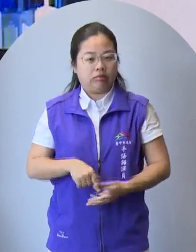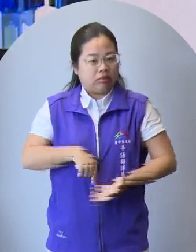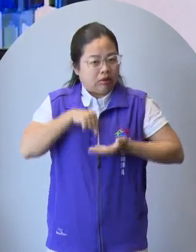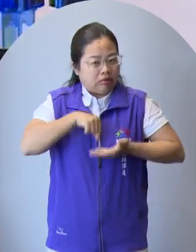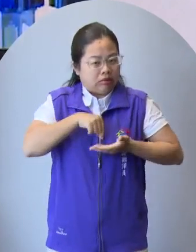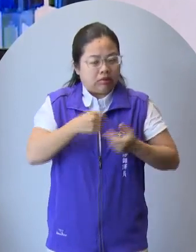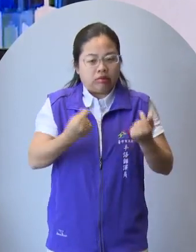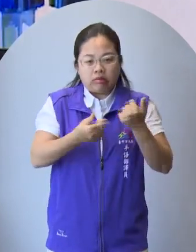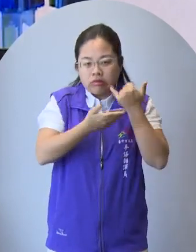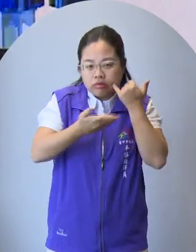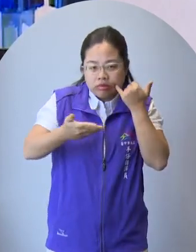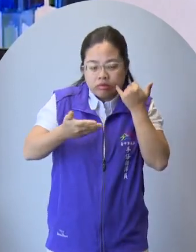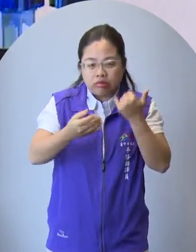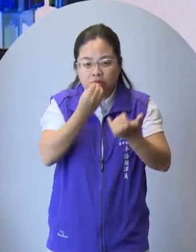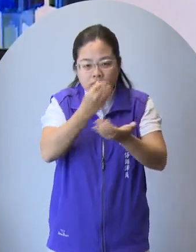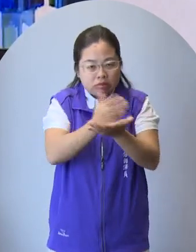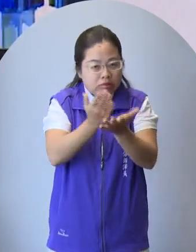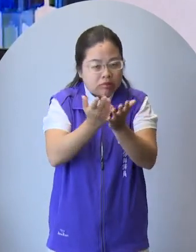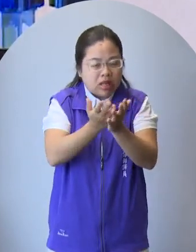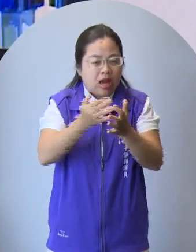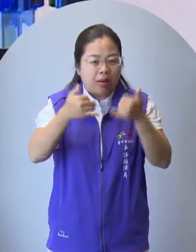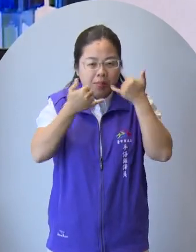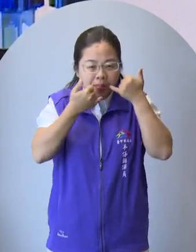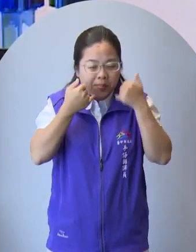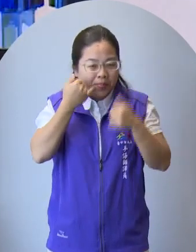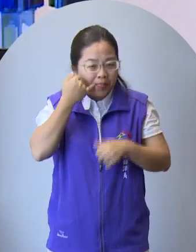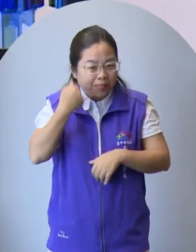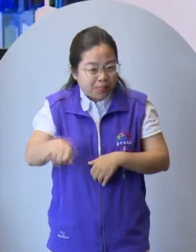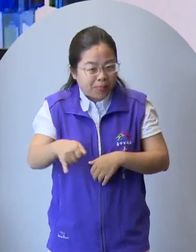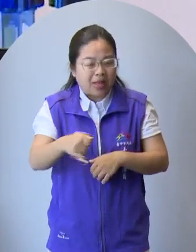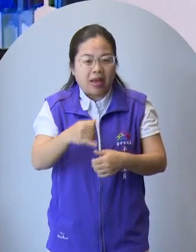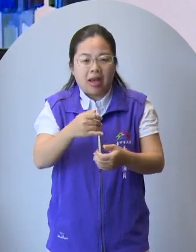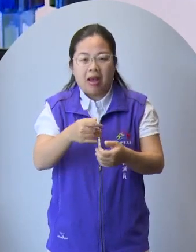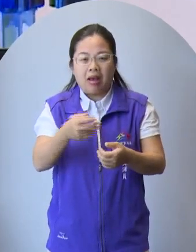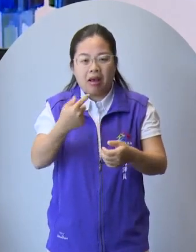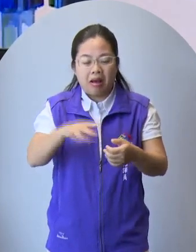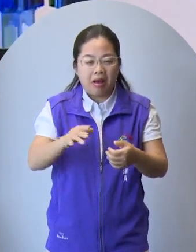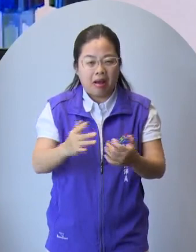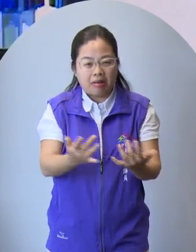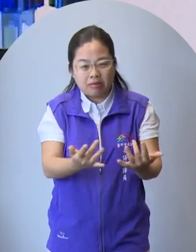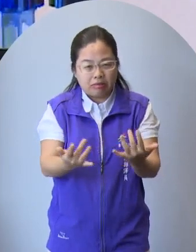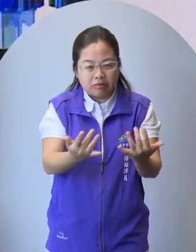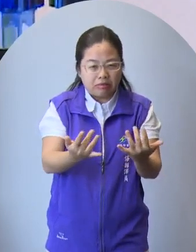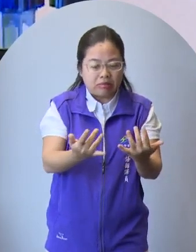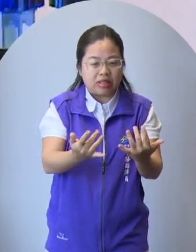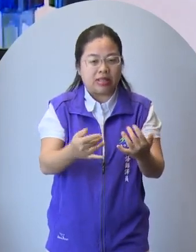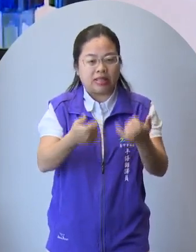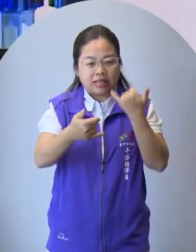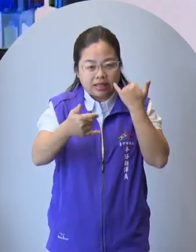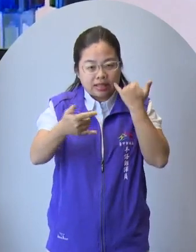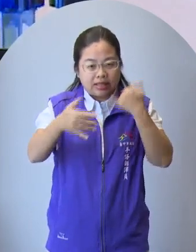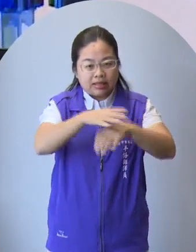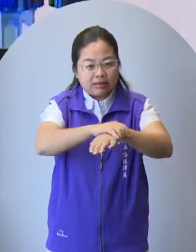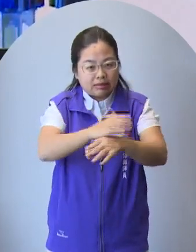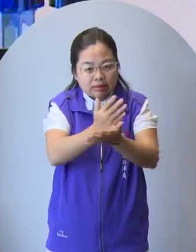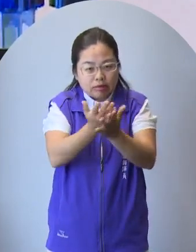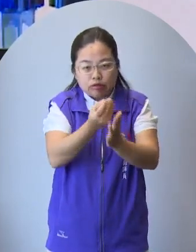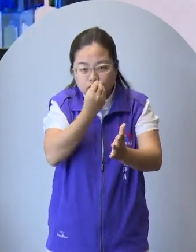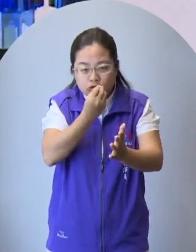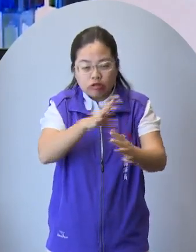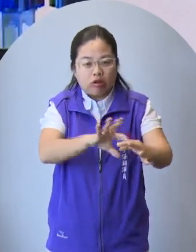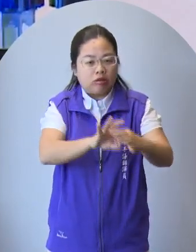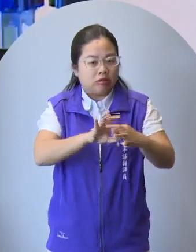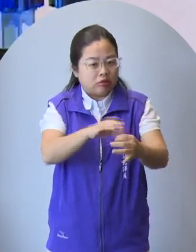海鲜，包括这个盐等等之类，都非常的，还包括海藻、海带等等，都非常的担心那当然